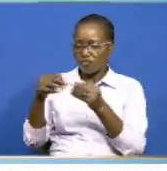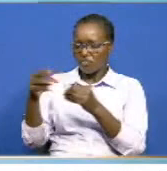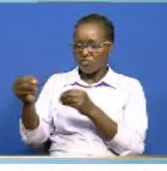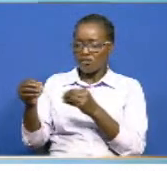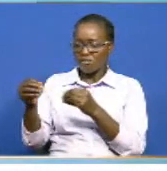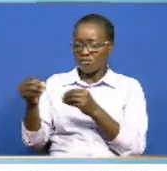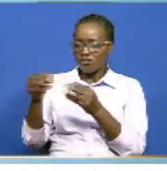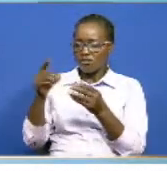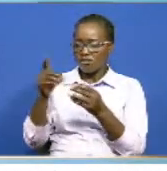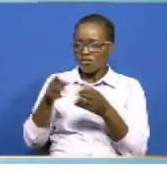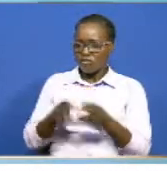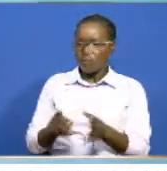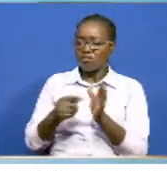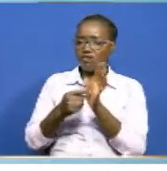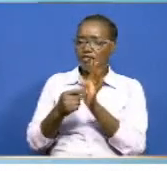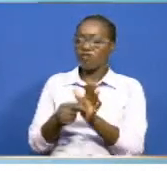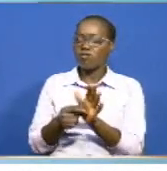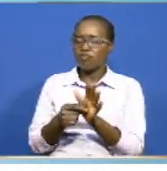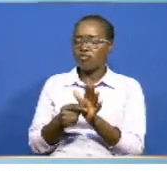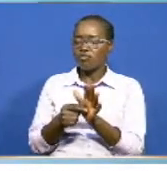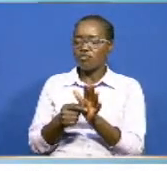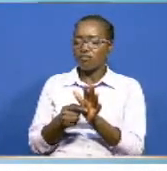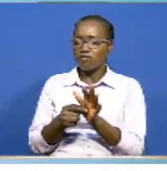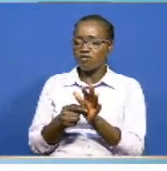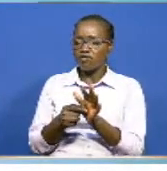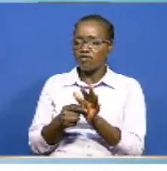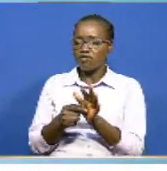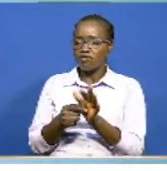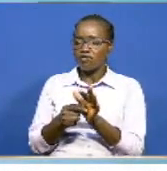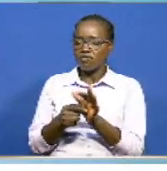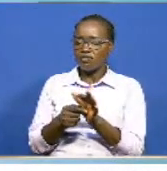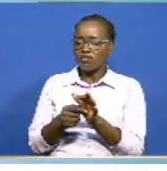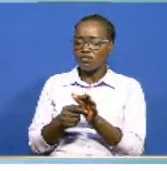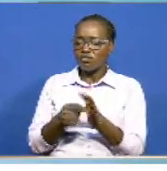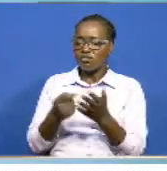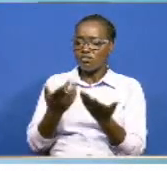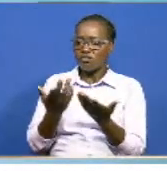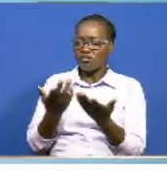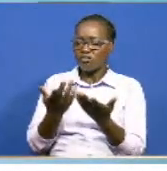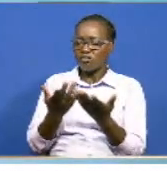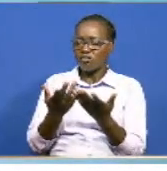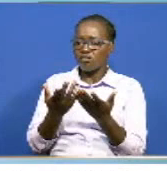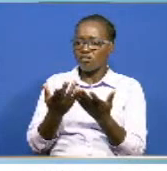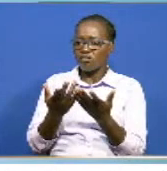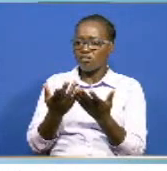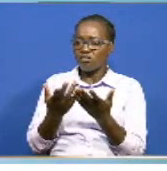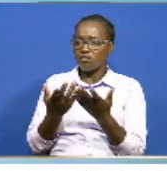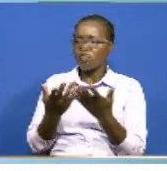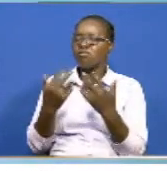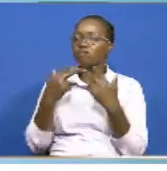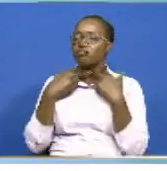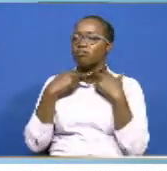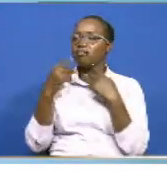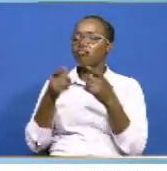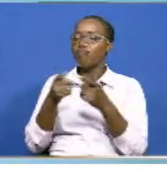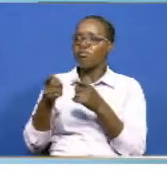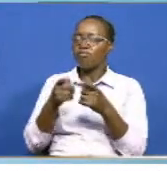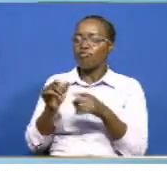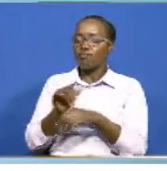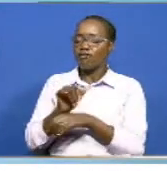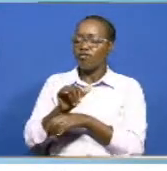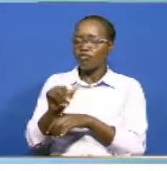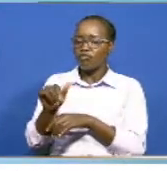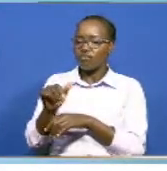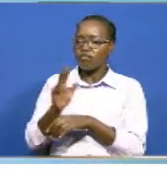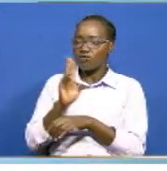Hiyo ni njia moja ya kujaribu kufunga ama kufungia wale ambao wako na wanatumia mtandao kwa nia mbaya kwa